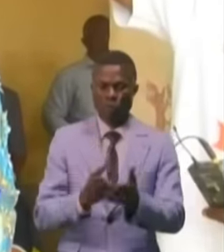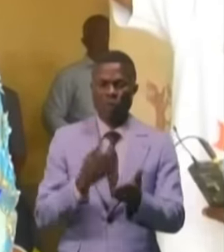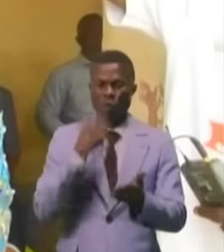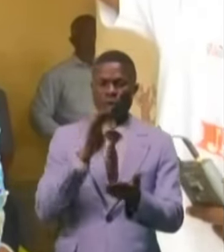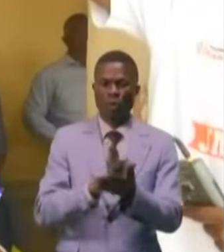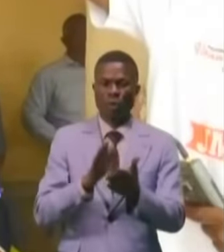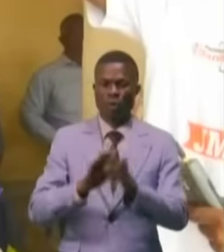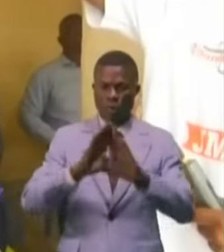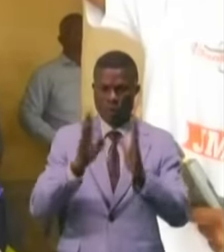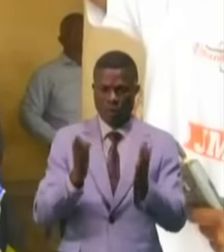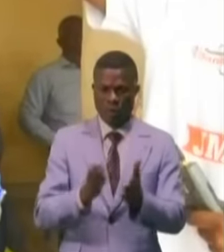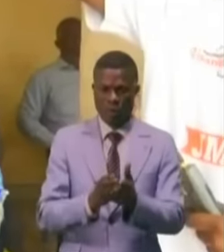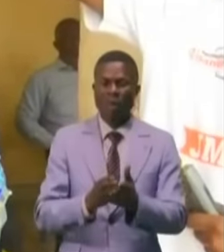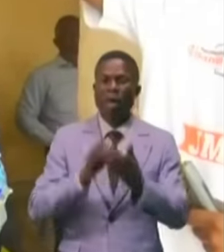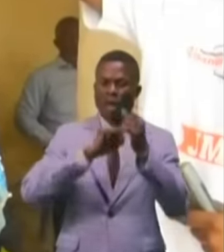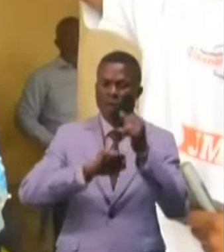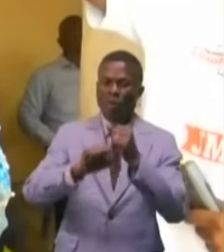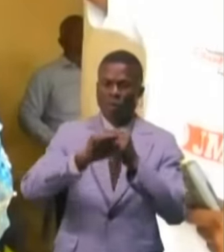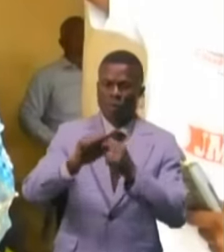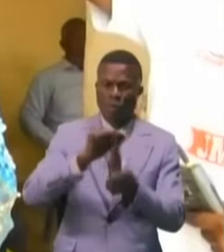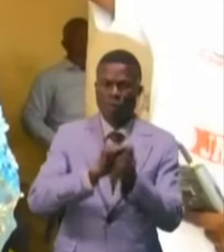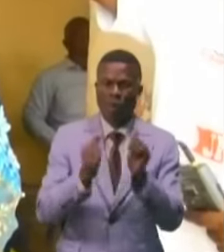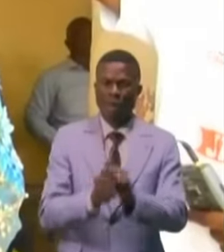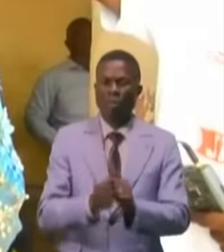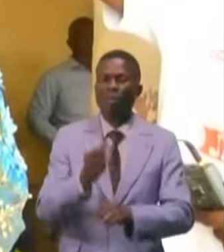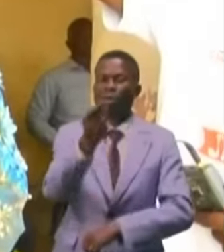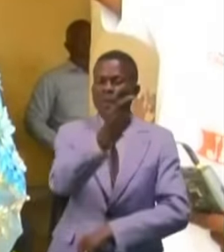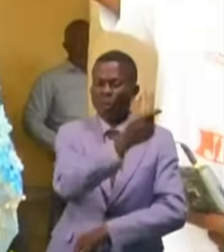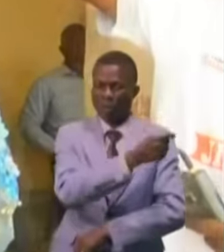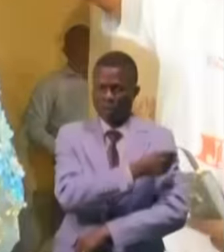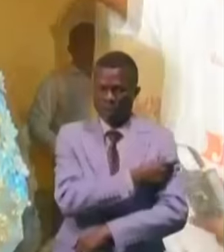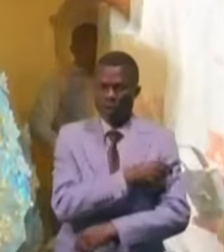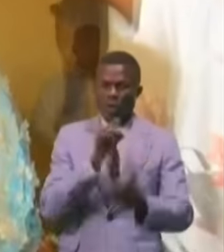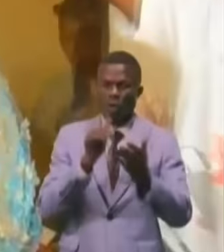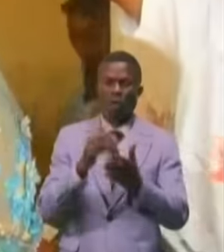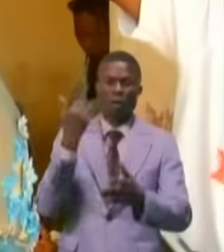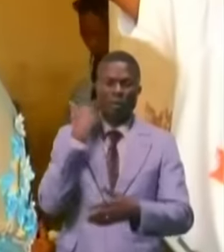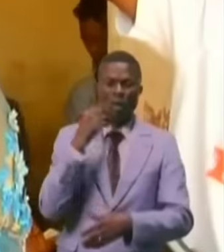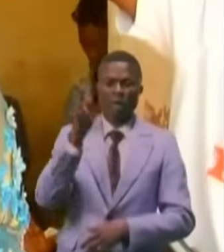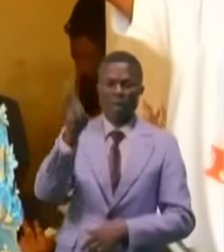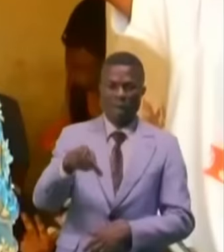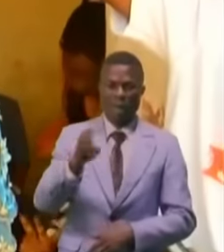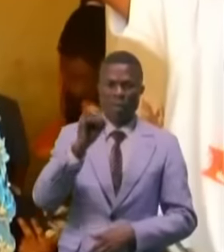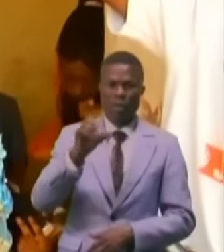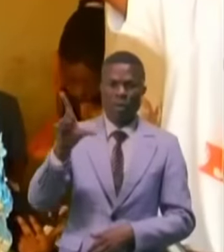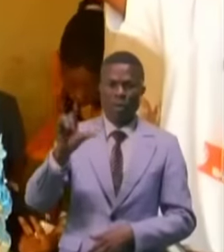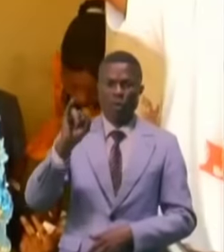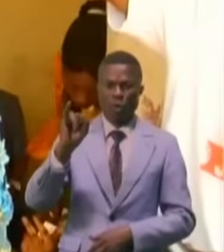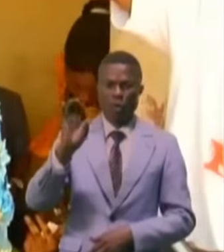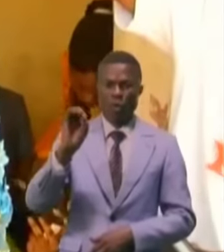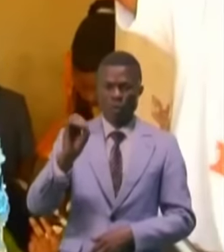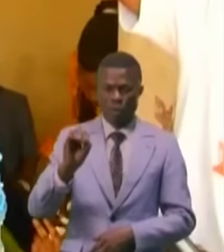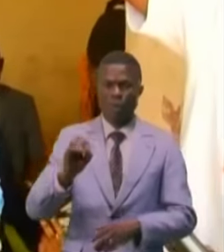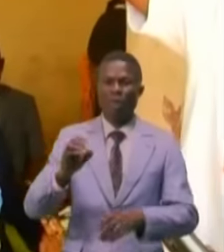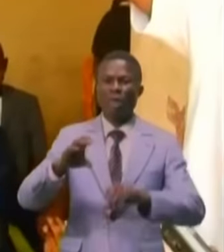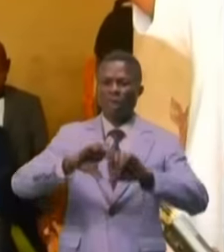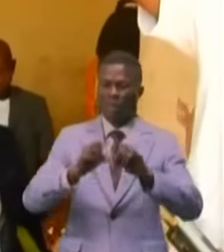au développement pour un avenir radieux de la communauté. Ainsi donc, je